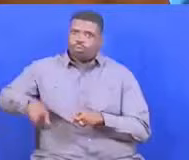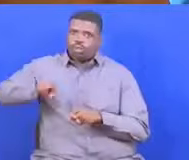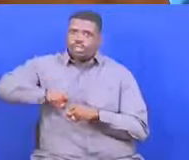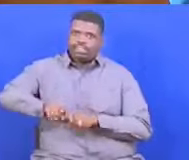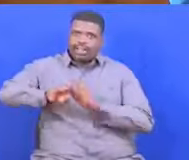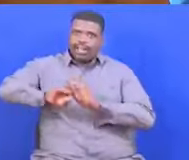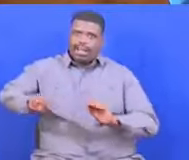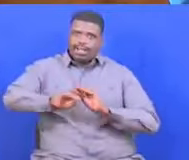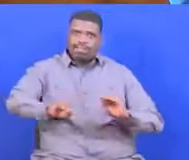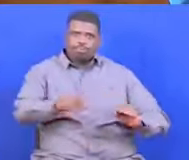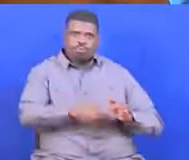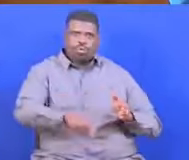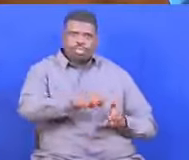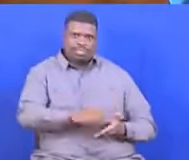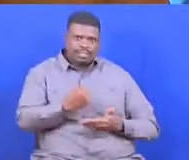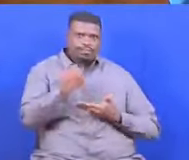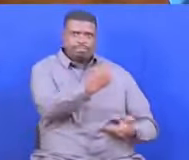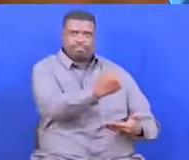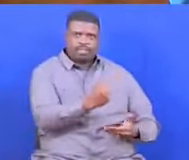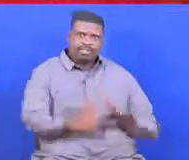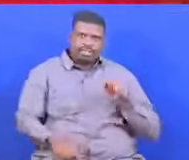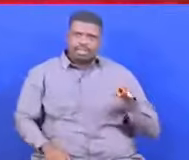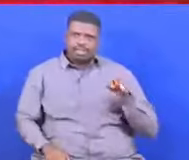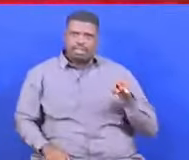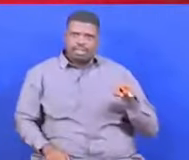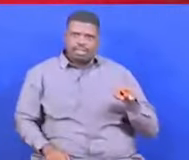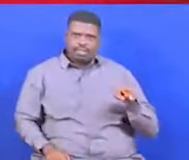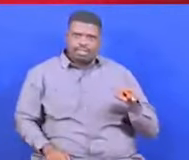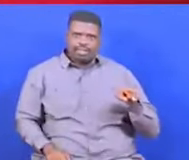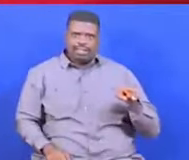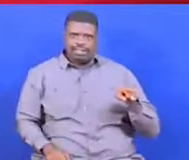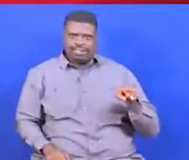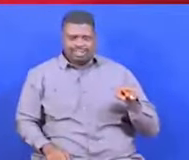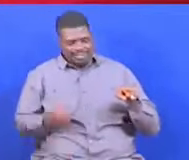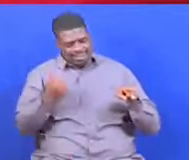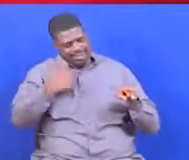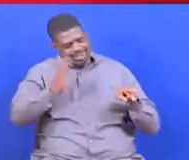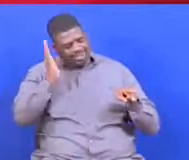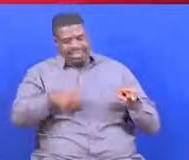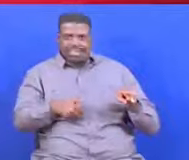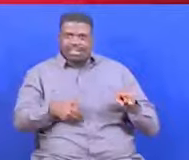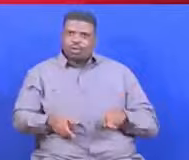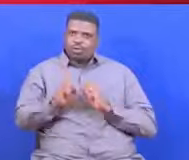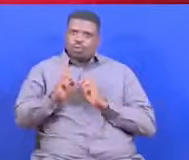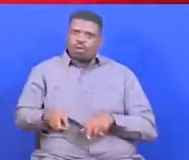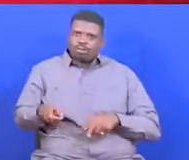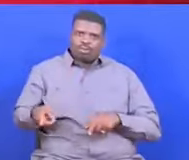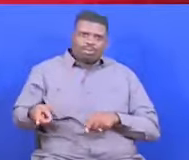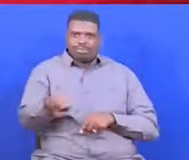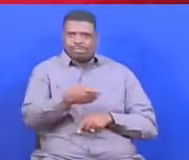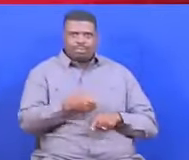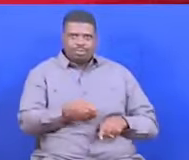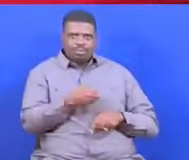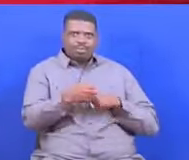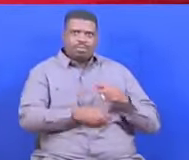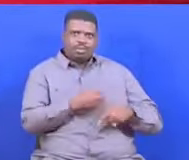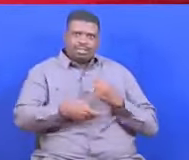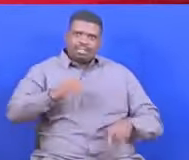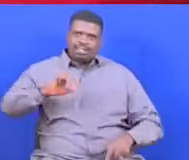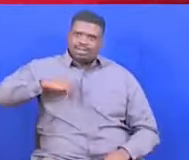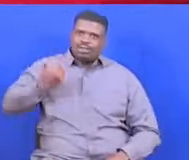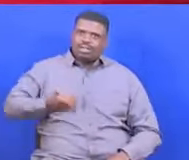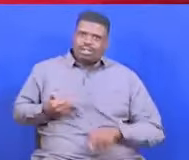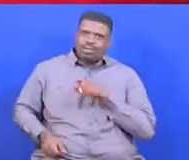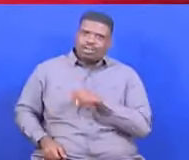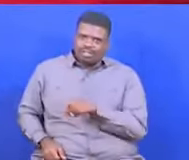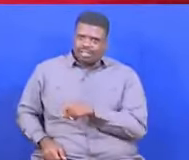ili kuongeza mtaji katika umma ili juu ili uwepo wa mikopo ili kuendeleza wanawake